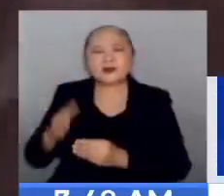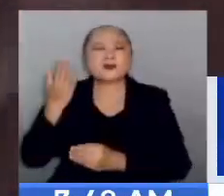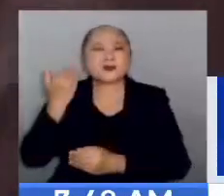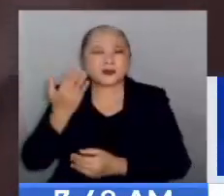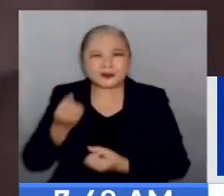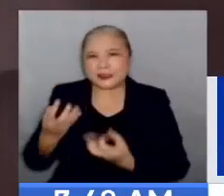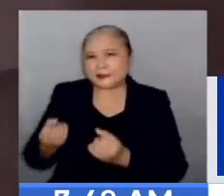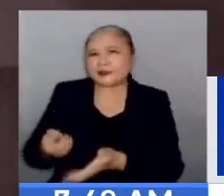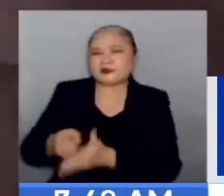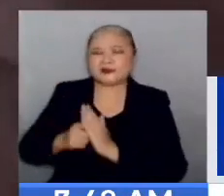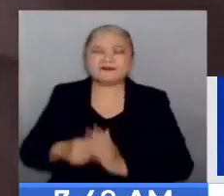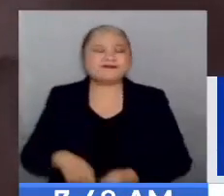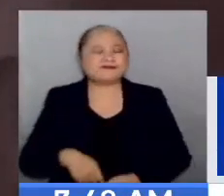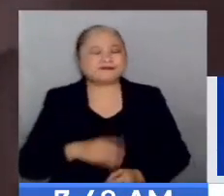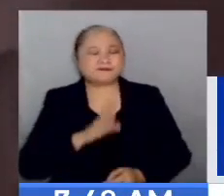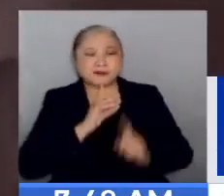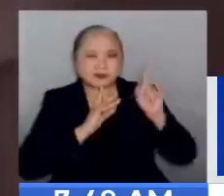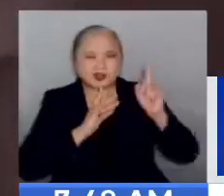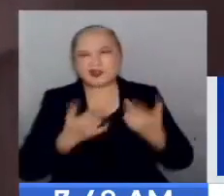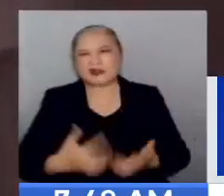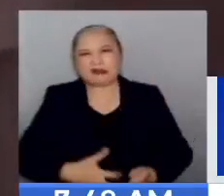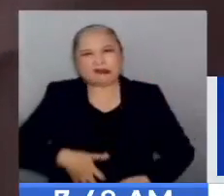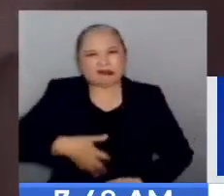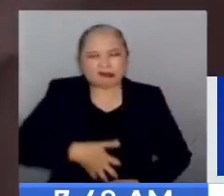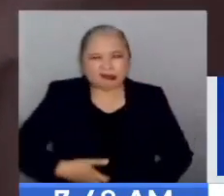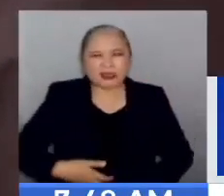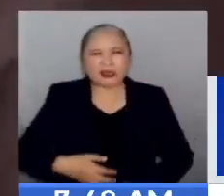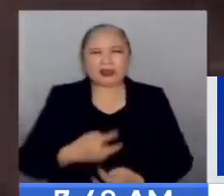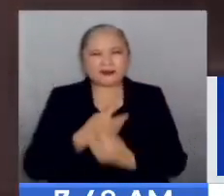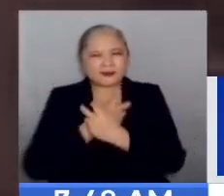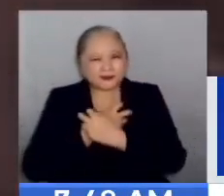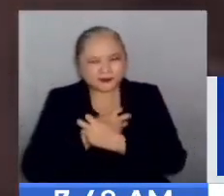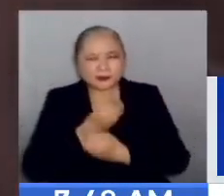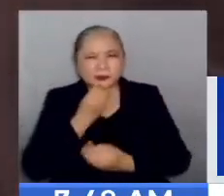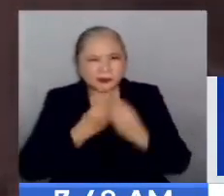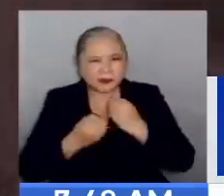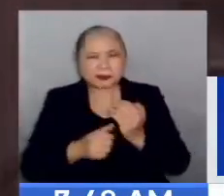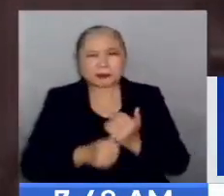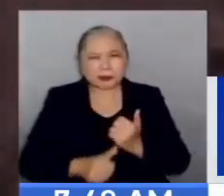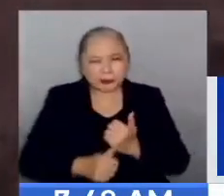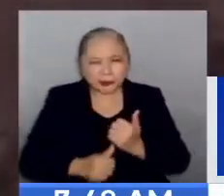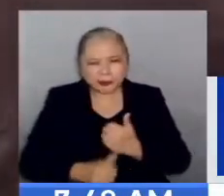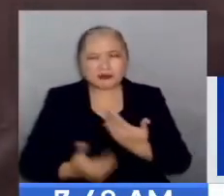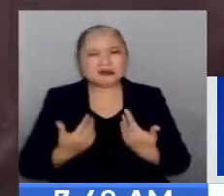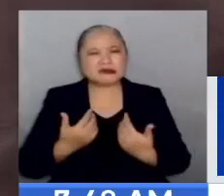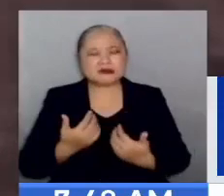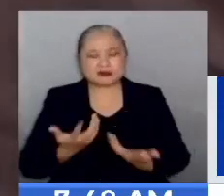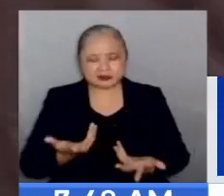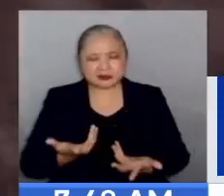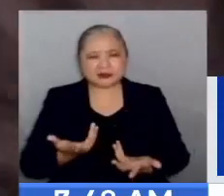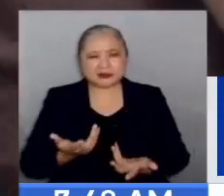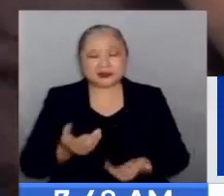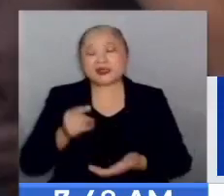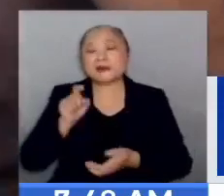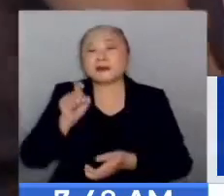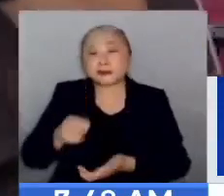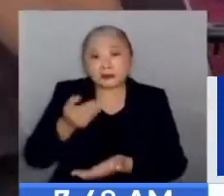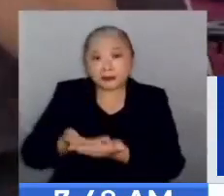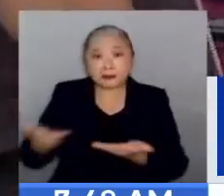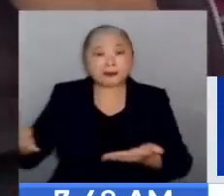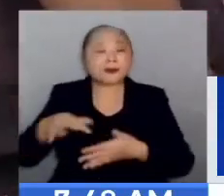mo, magtatay ka, nakakamatay pa. Kapag bibili ng karne, lagi nilang titignan yung